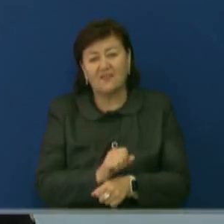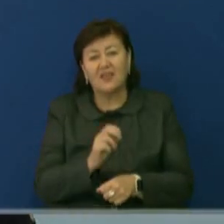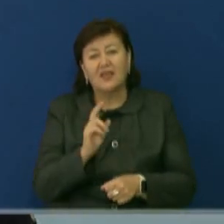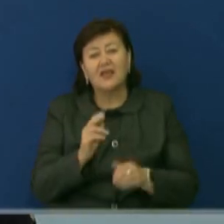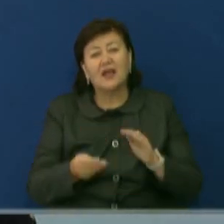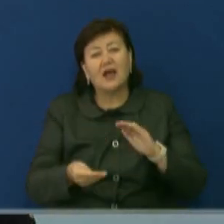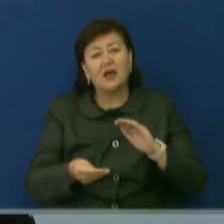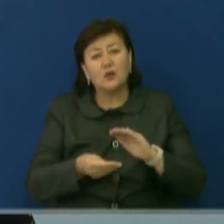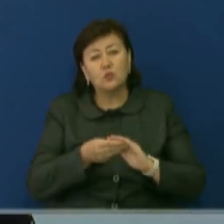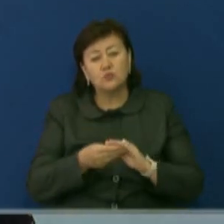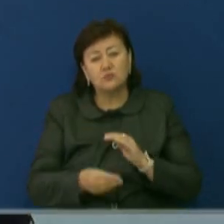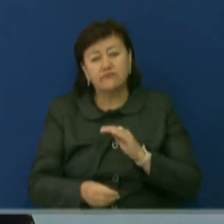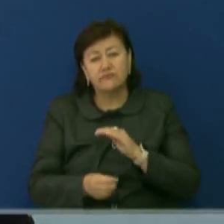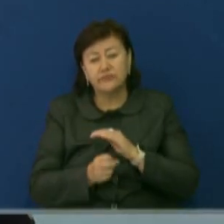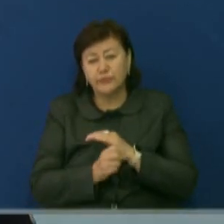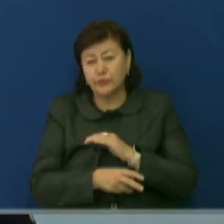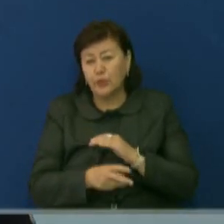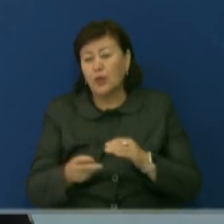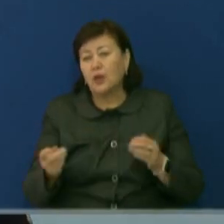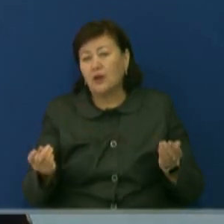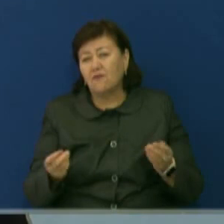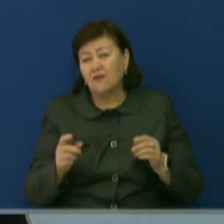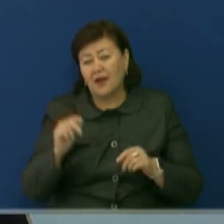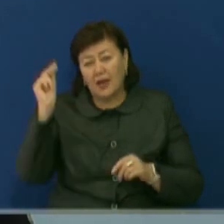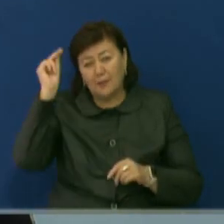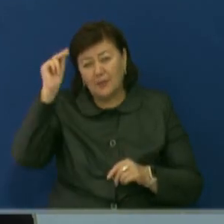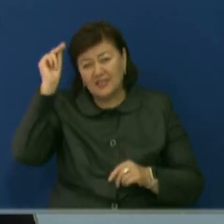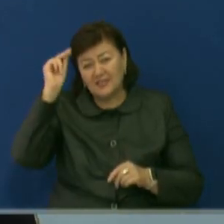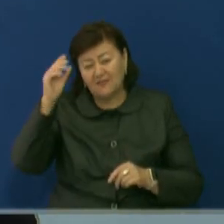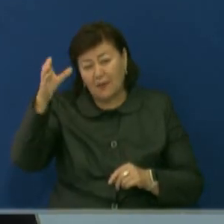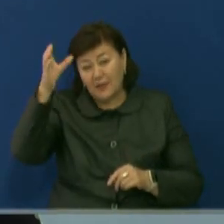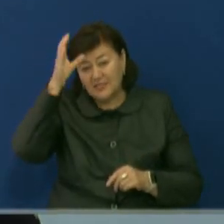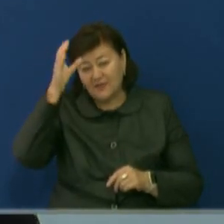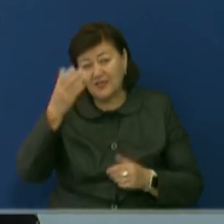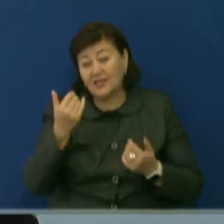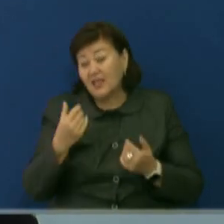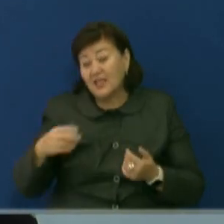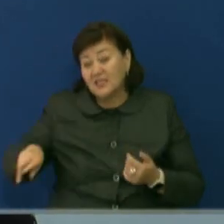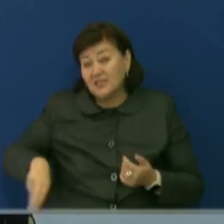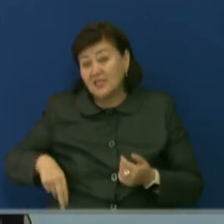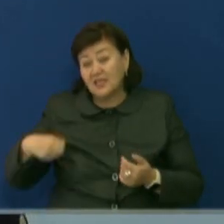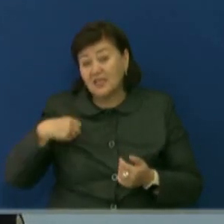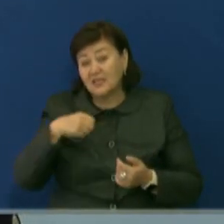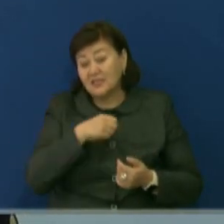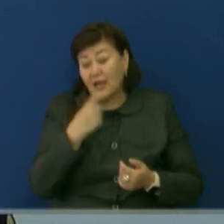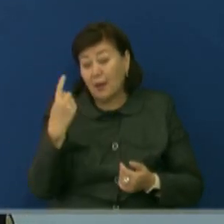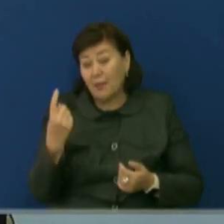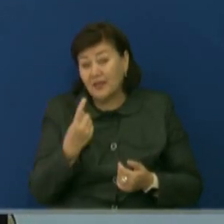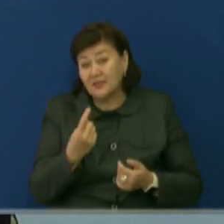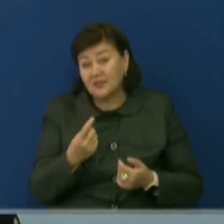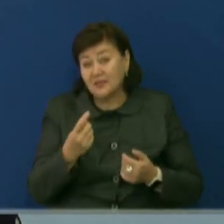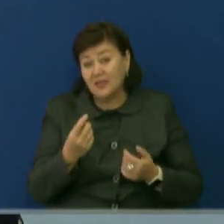образования. Потому что не только директор сам самолично принимает в своем кабинете, закрывшись, вот кого хочу, того